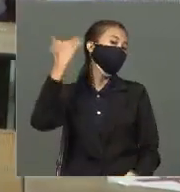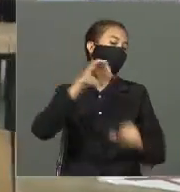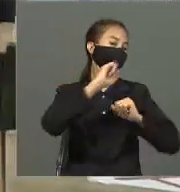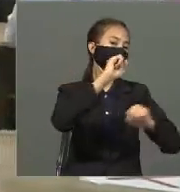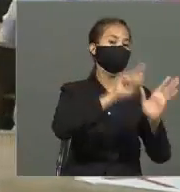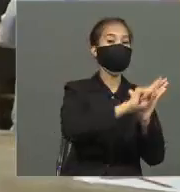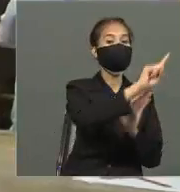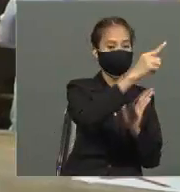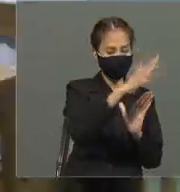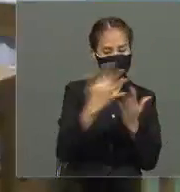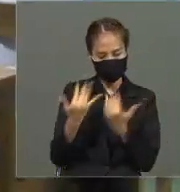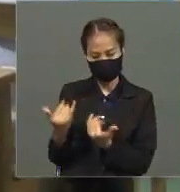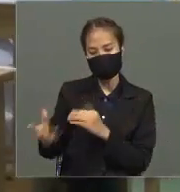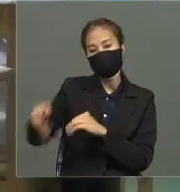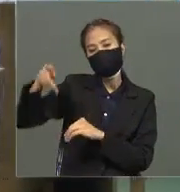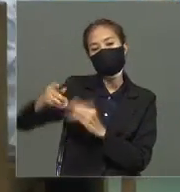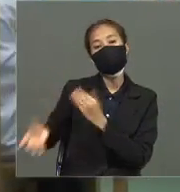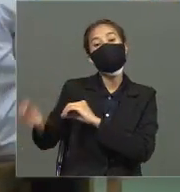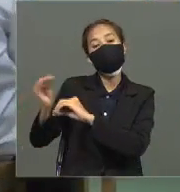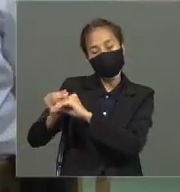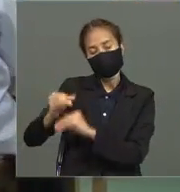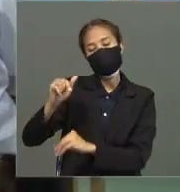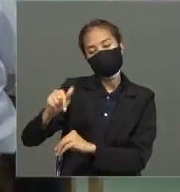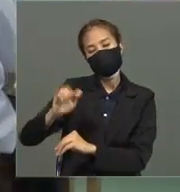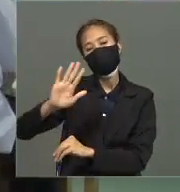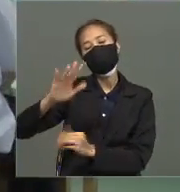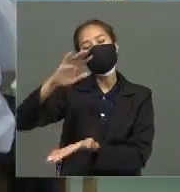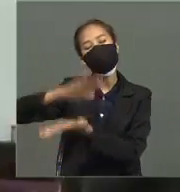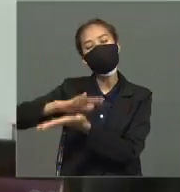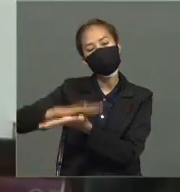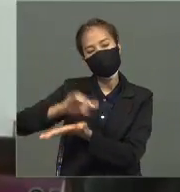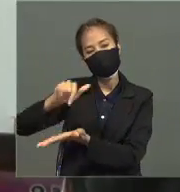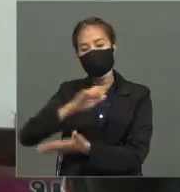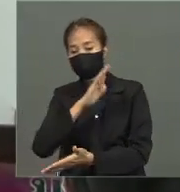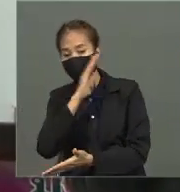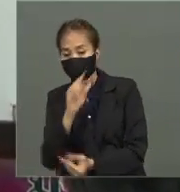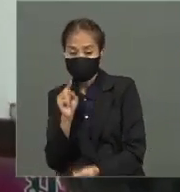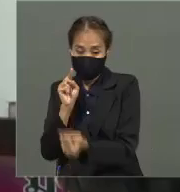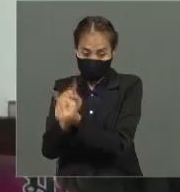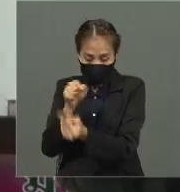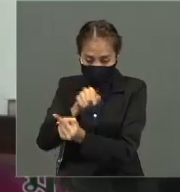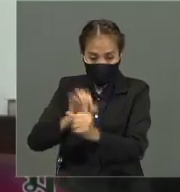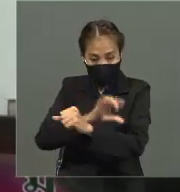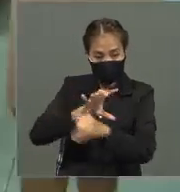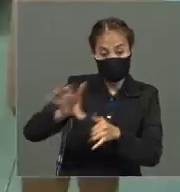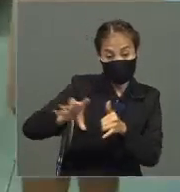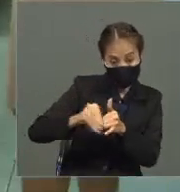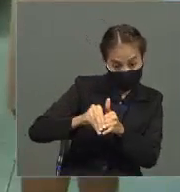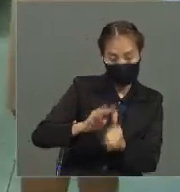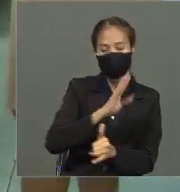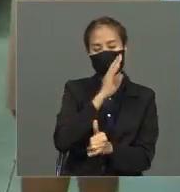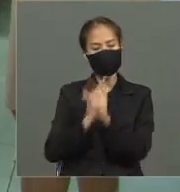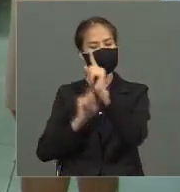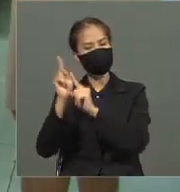เคยประกาศก่อนหน้านี้อันนี้เป็นการคุมเข้มในส่วนของสถานศึกษาถ้าไปพบการติดเชื้อหรือว่าประเมินแล้วว่าในพื้นที่